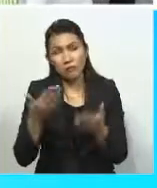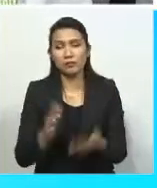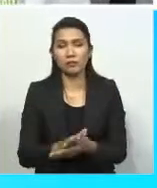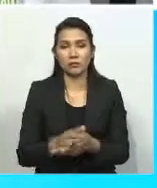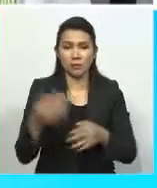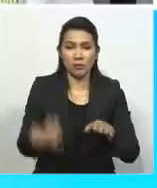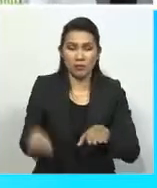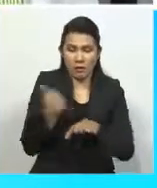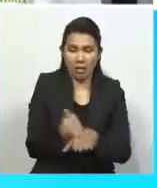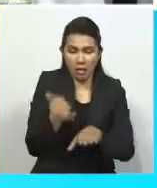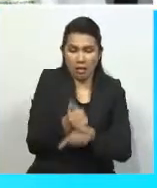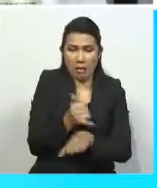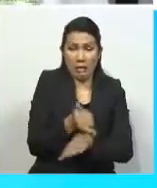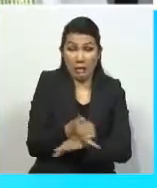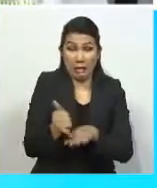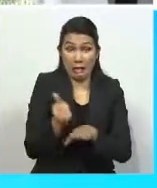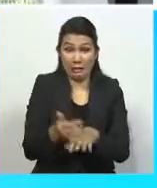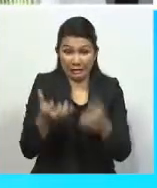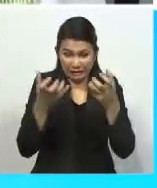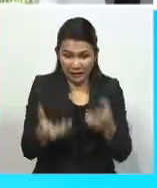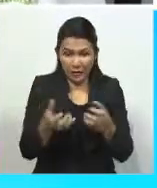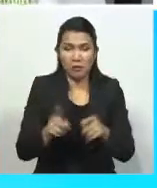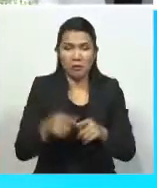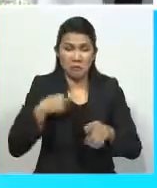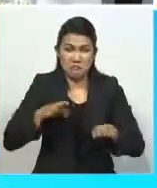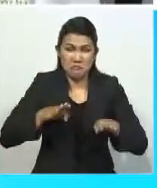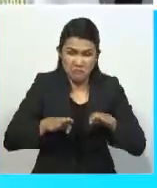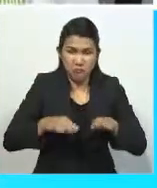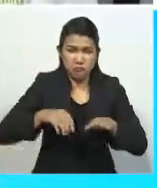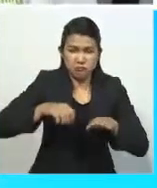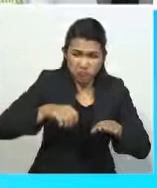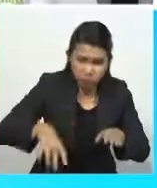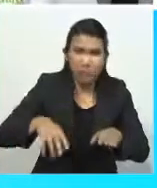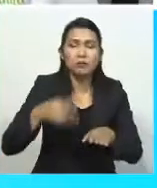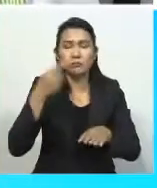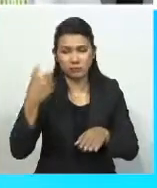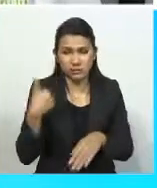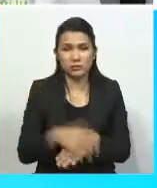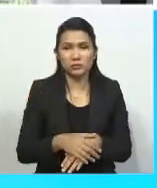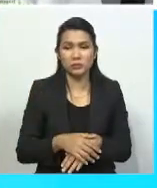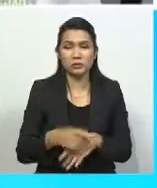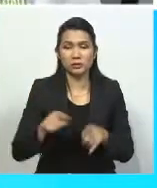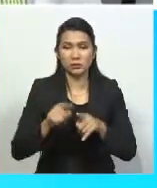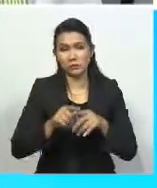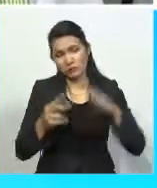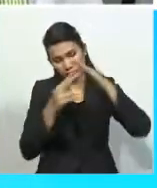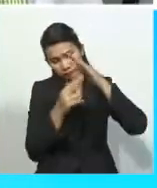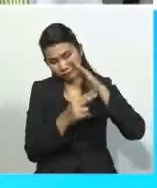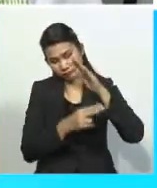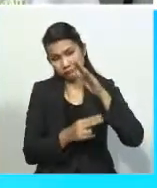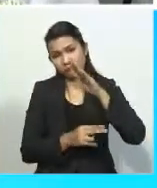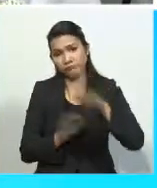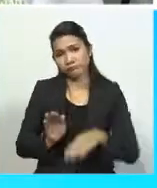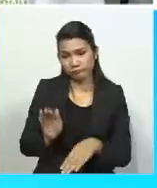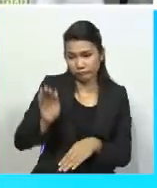ธบรรทุกน้ำหนักมากการออกตัวเนี่ยก็ต้องใช้แรงนะครับหรือว่าเวลาการขึ้นสะพานชันๆอย่างเงี้ยก็ต้องใ